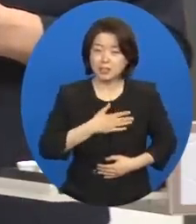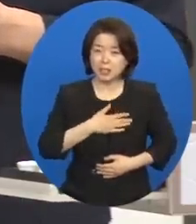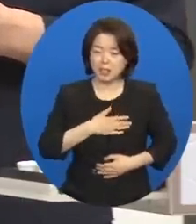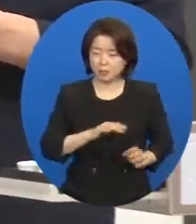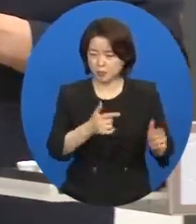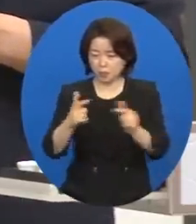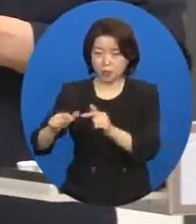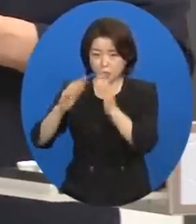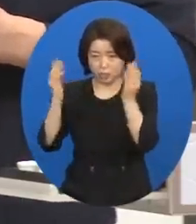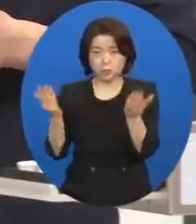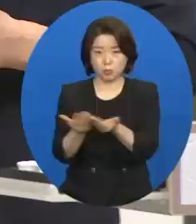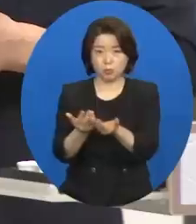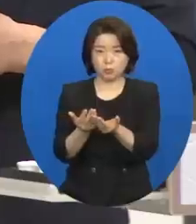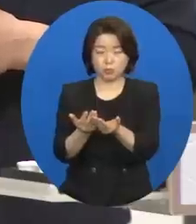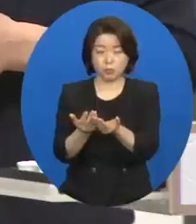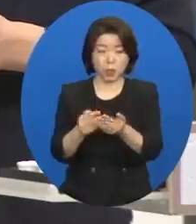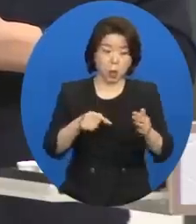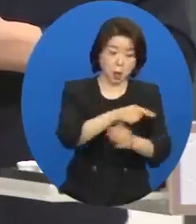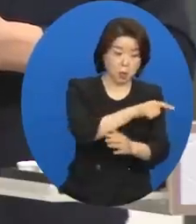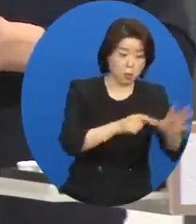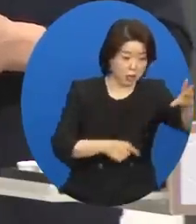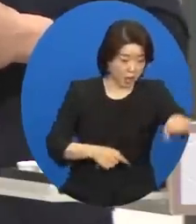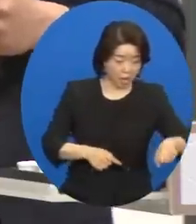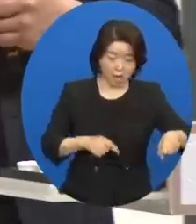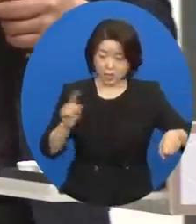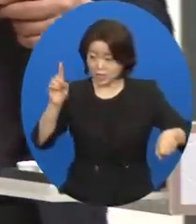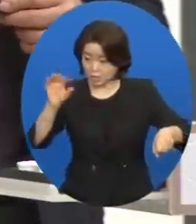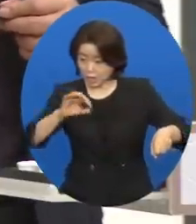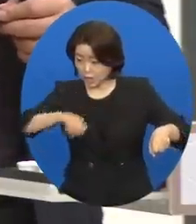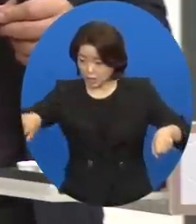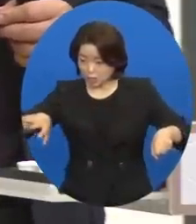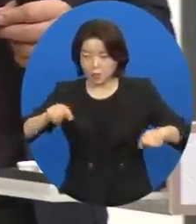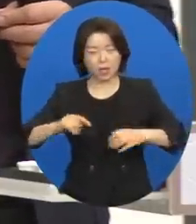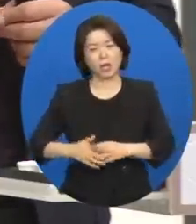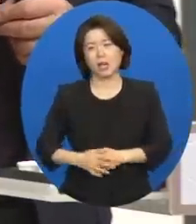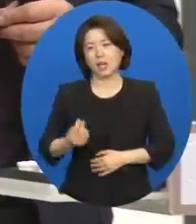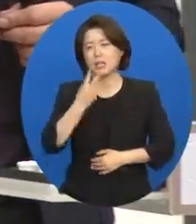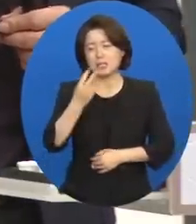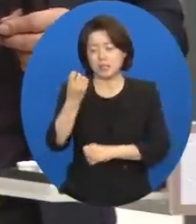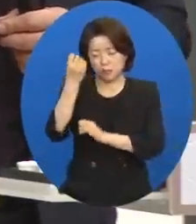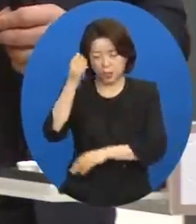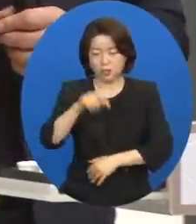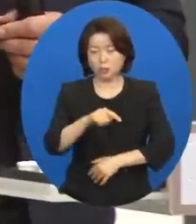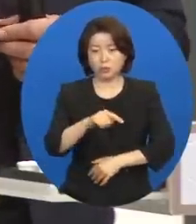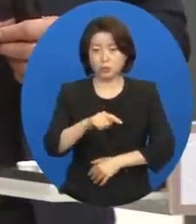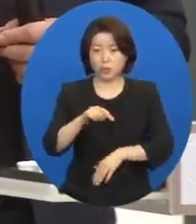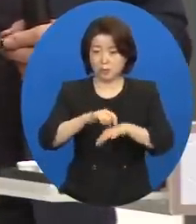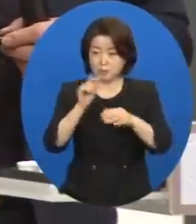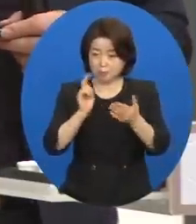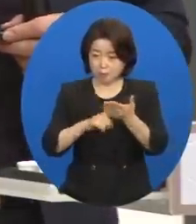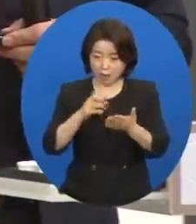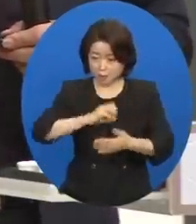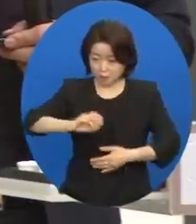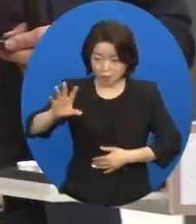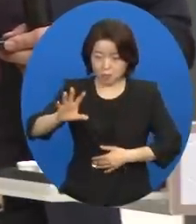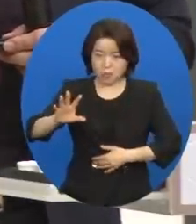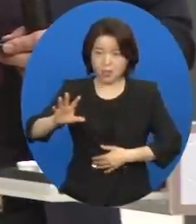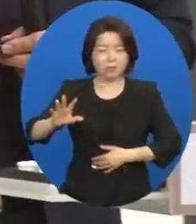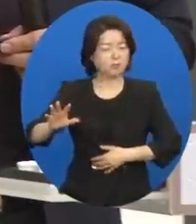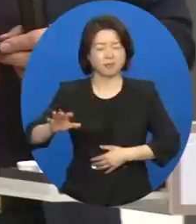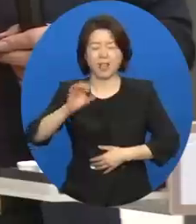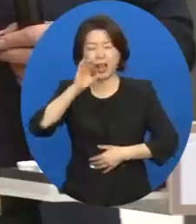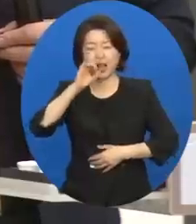것에 다른 모든 걸 다 얻어도 이거 잃어버리면 생명의 근원되는 마음을 잃어버리면 끝이다 라고 하는 결론이 너무 분명하게